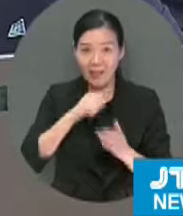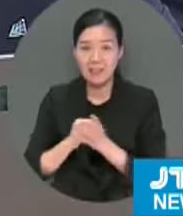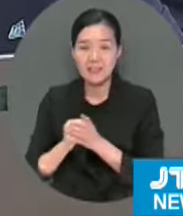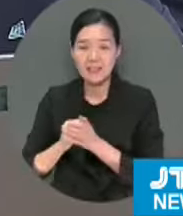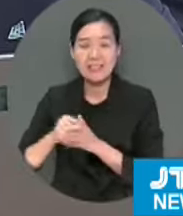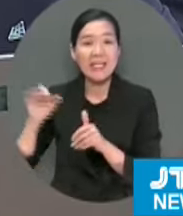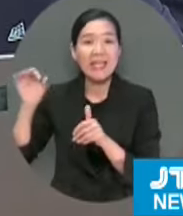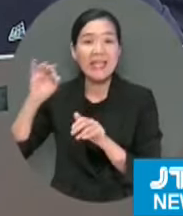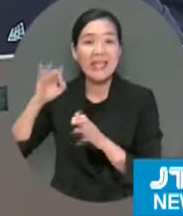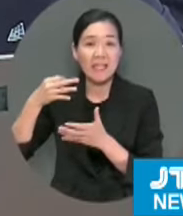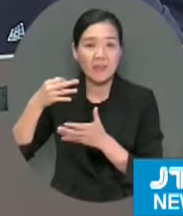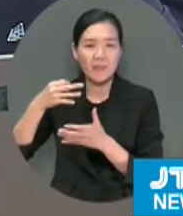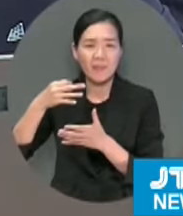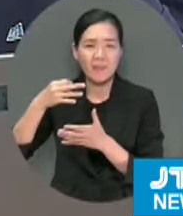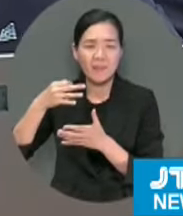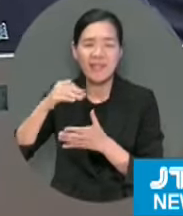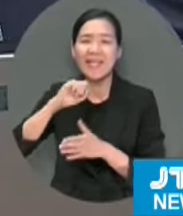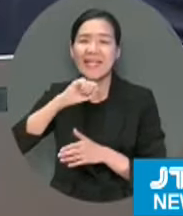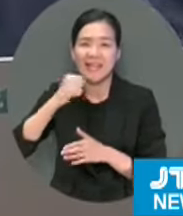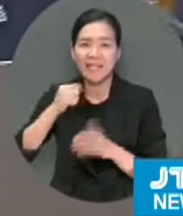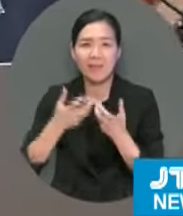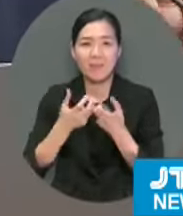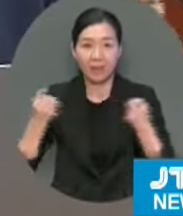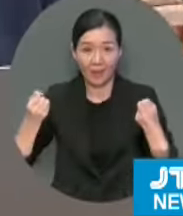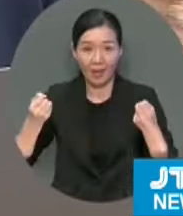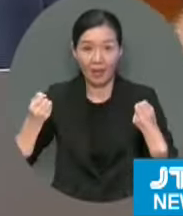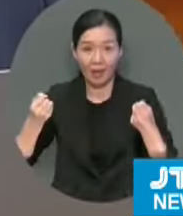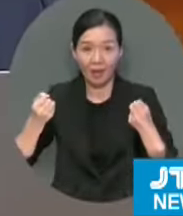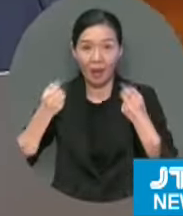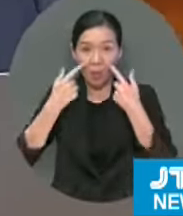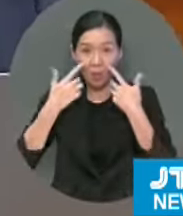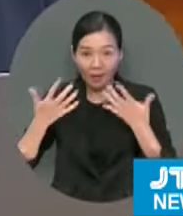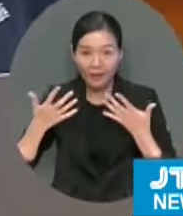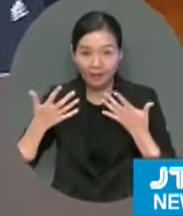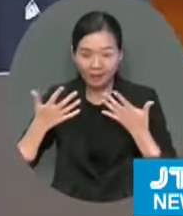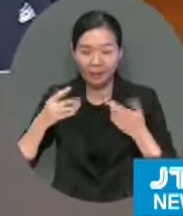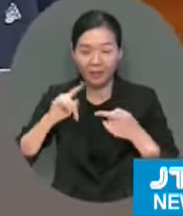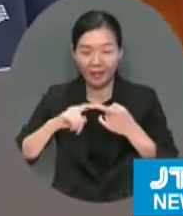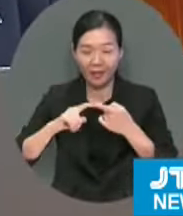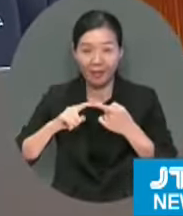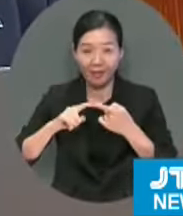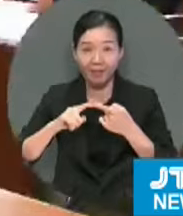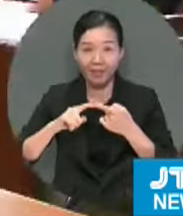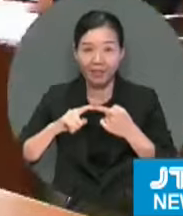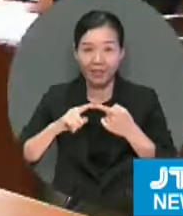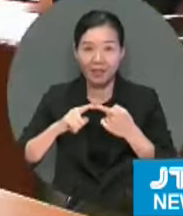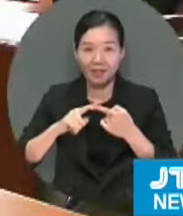정도의 계획은 가지고 오셔야 합니다. 예, 알겠습니다. 들여다보겠습니다. 예, 아유, 좋은 질의였습니다.